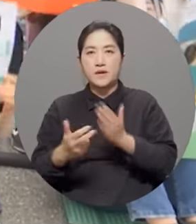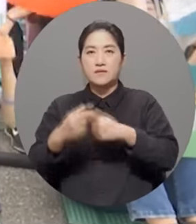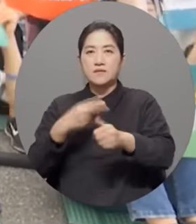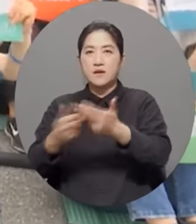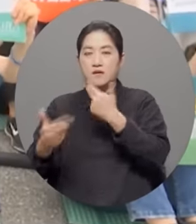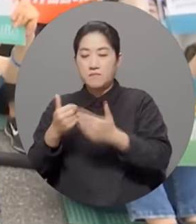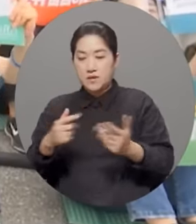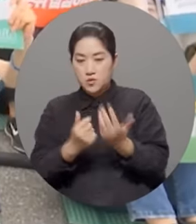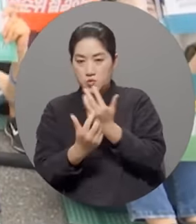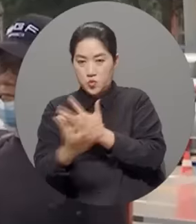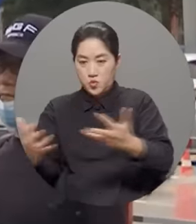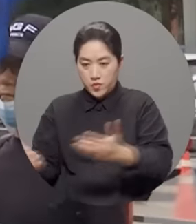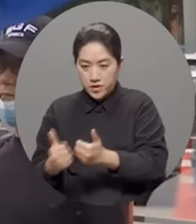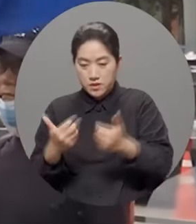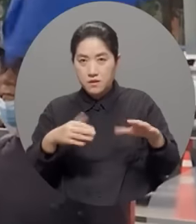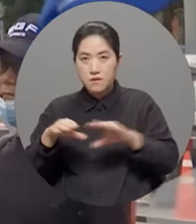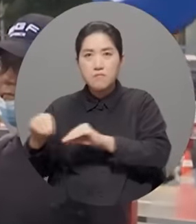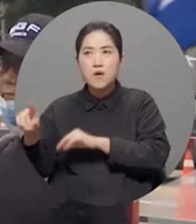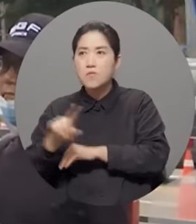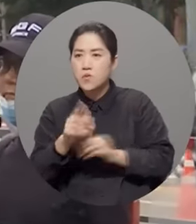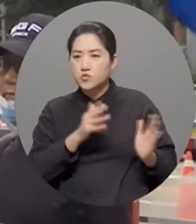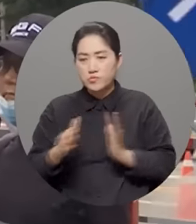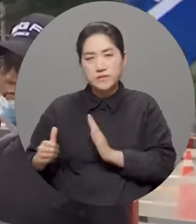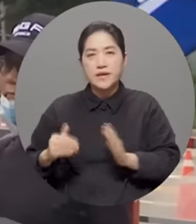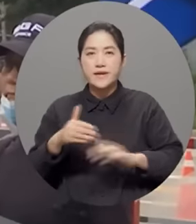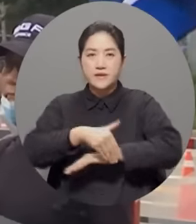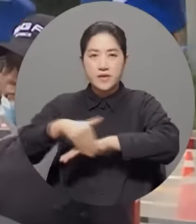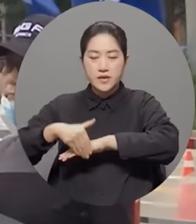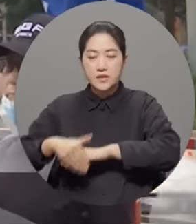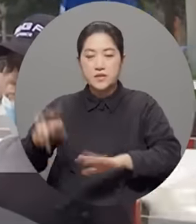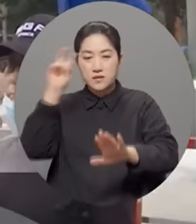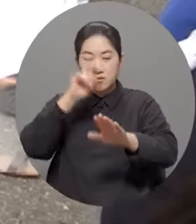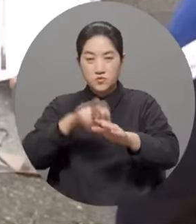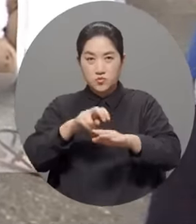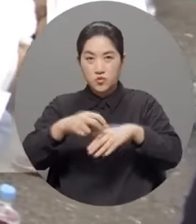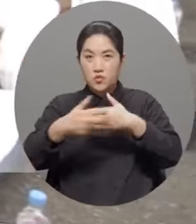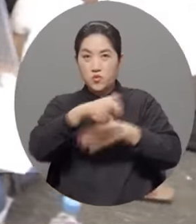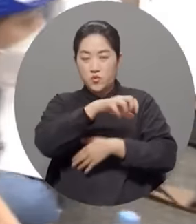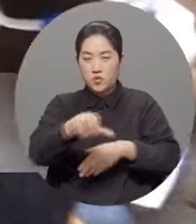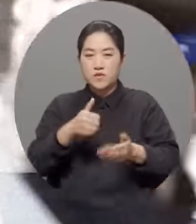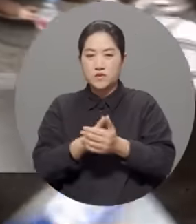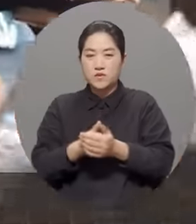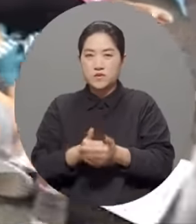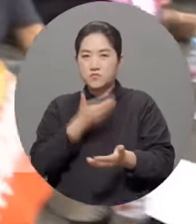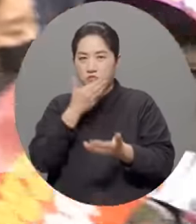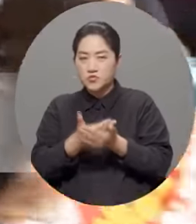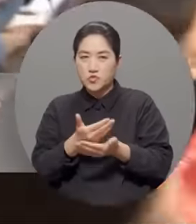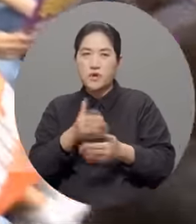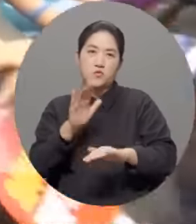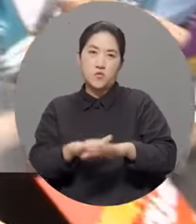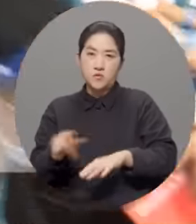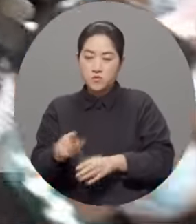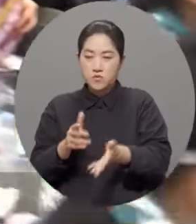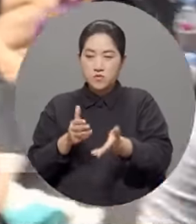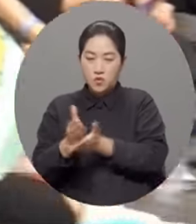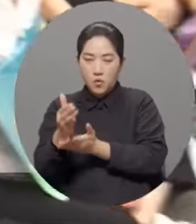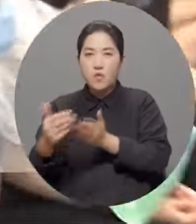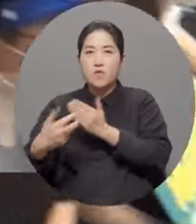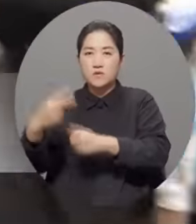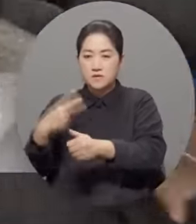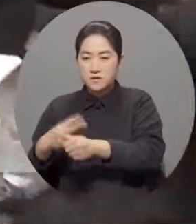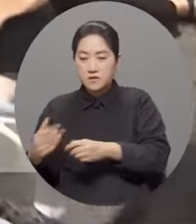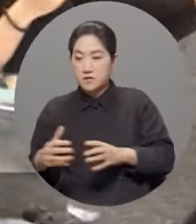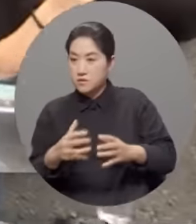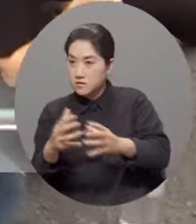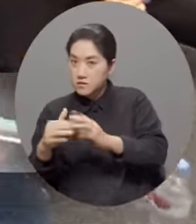준비할 비상대책위원회를 구성하기로 했습니다. 의료 현장의 핵심 인력인 전공의 협의회에서도 88%가 단체 행동